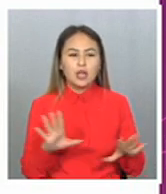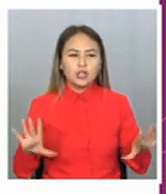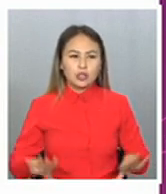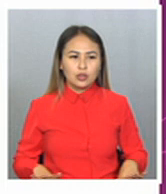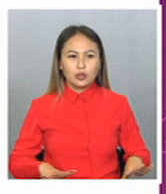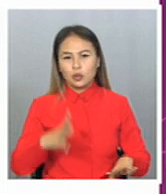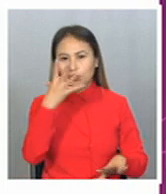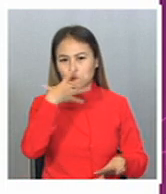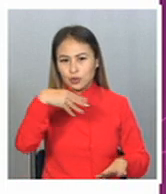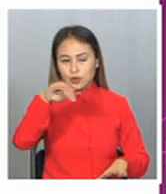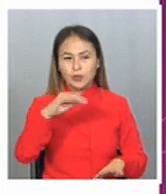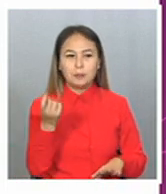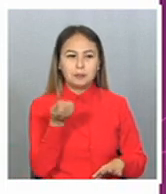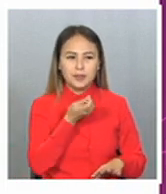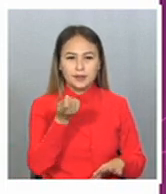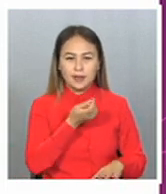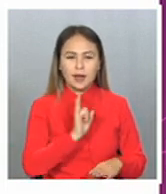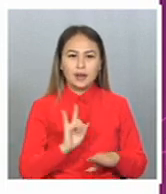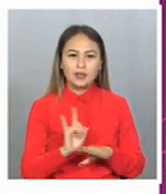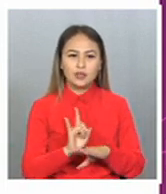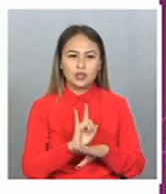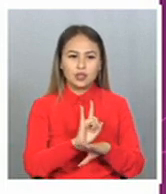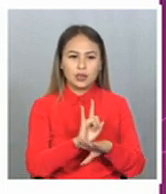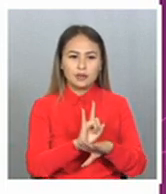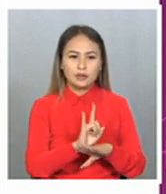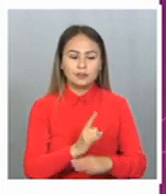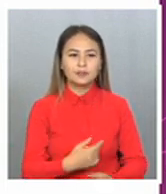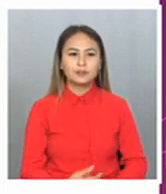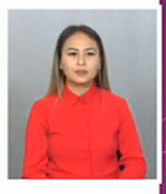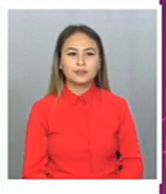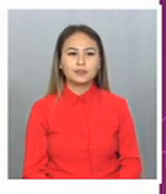Жылқы, түлкі, бидай, тышқан.